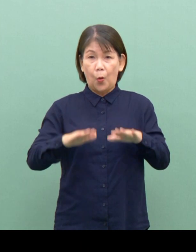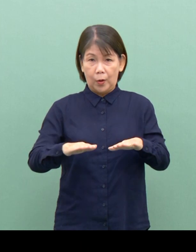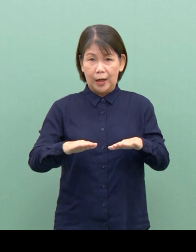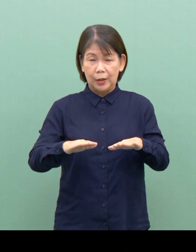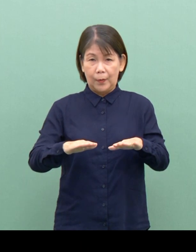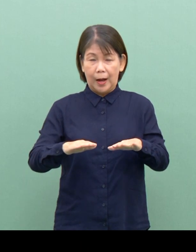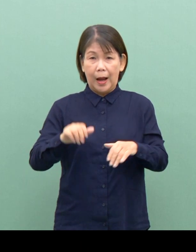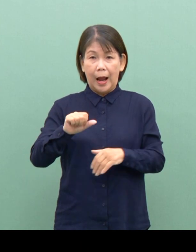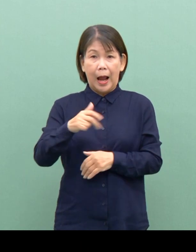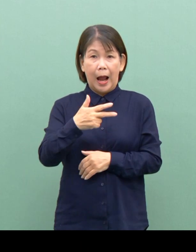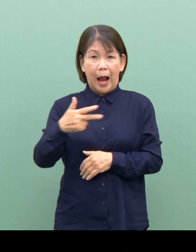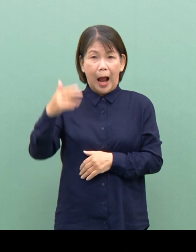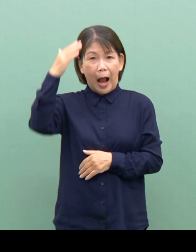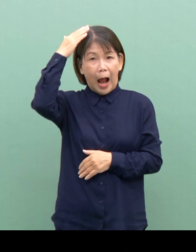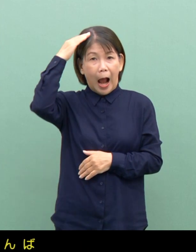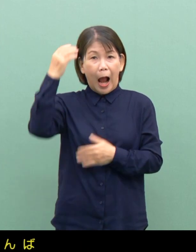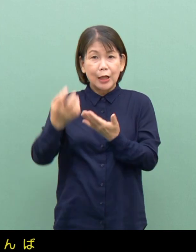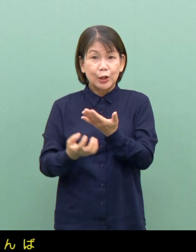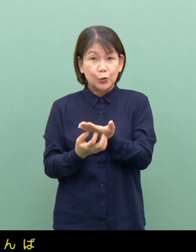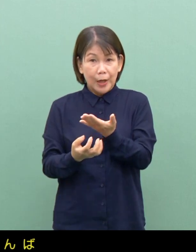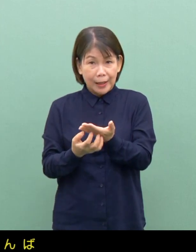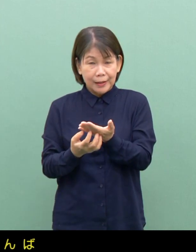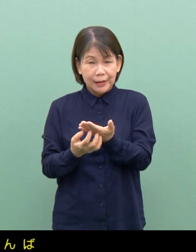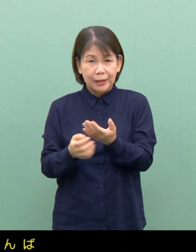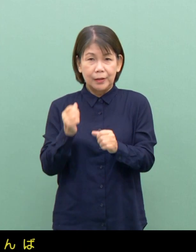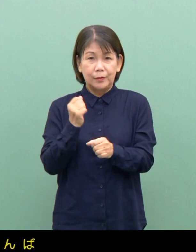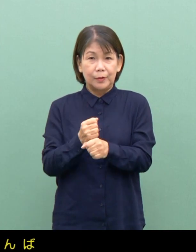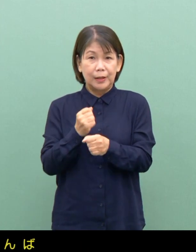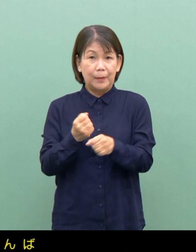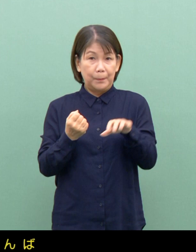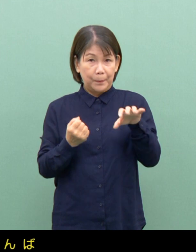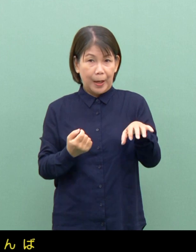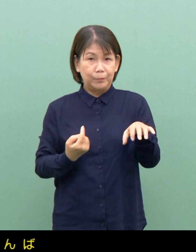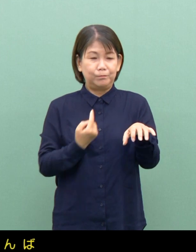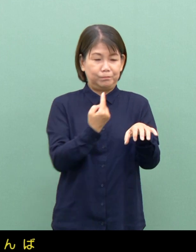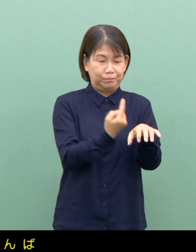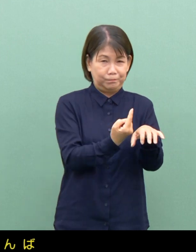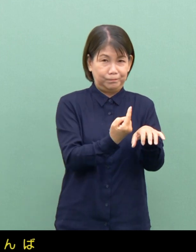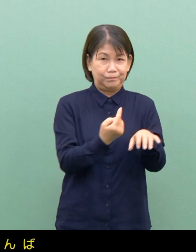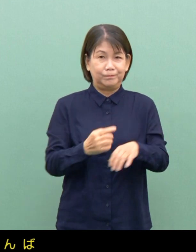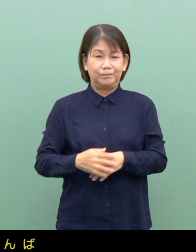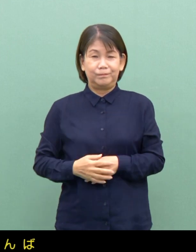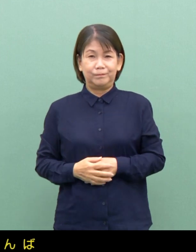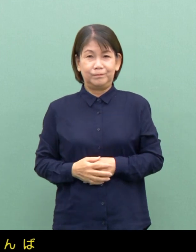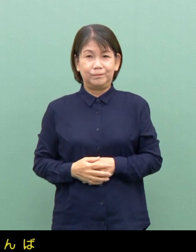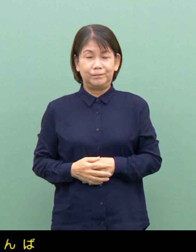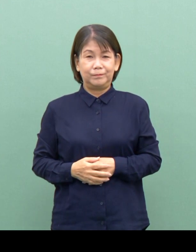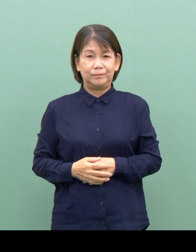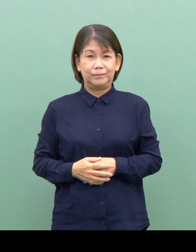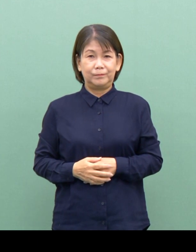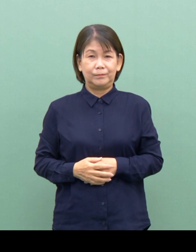今回は新規認定商品の一つ、アジフライの製造現場を訪ねてみよう。